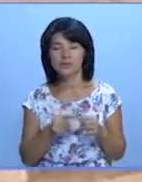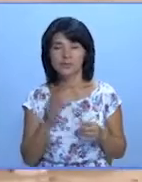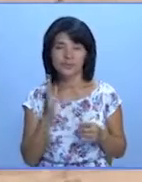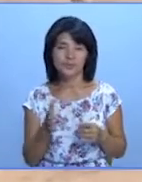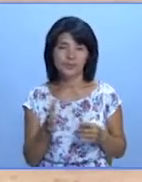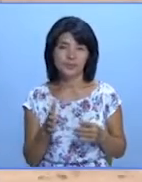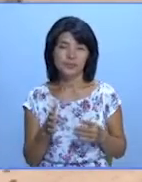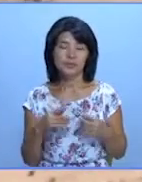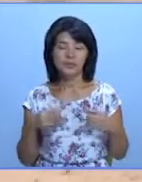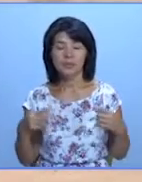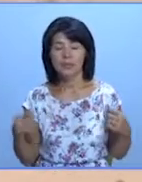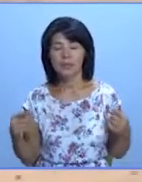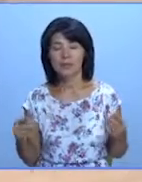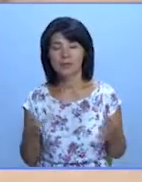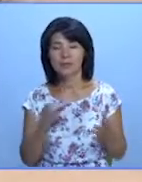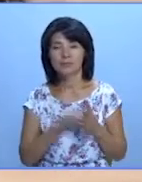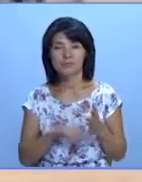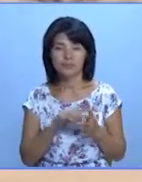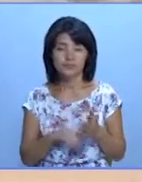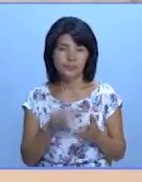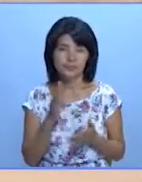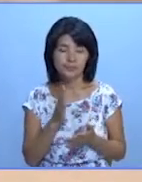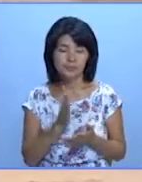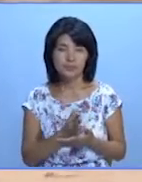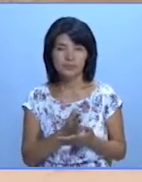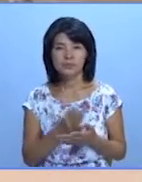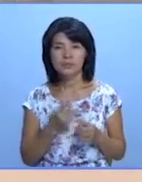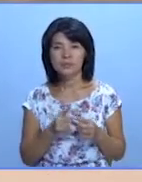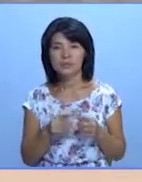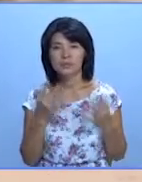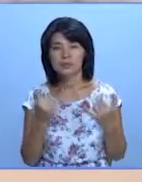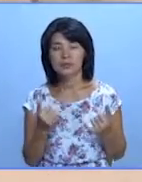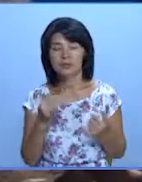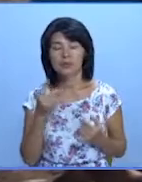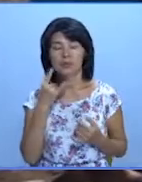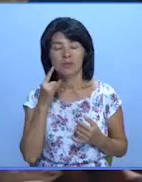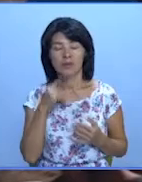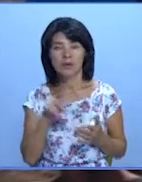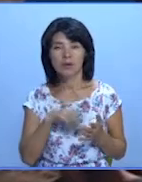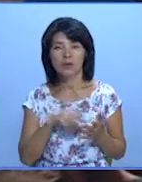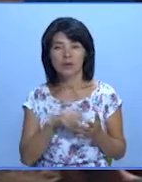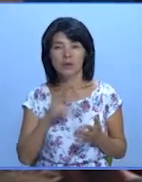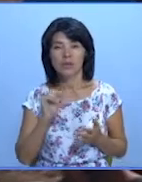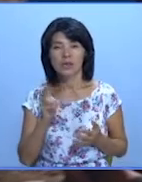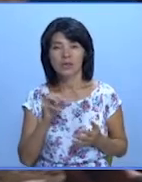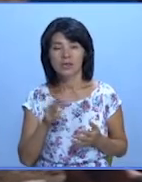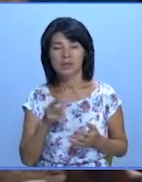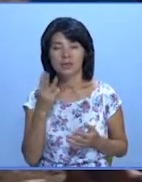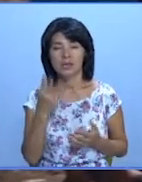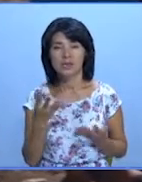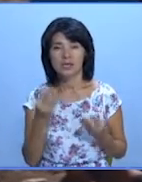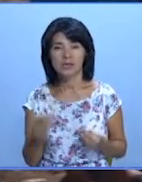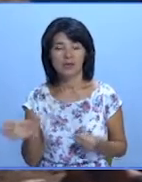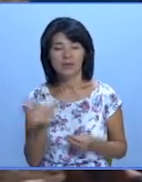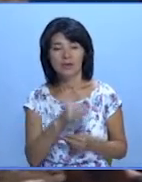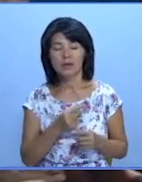магистрал әртүрлі тереңдікте болғанында. Әбілқайыр Сқақов мердігерлер мен Павлодар қаласының әкімі Ержан Имансләмнен 3 күн ішінде барлық